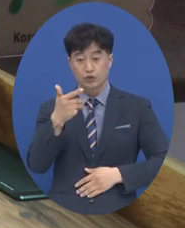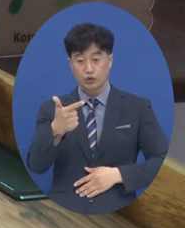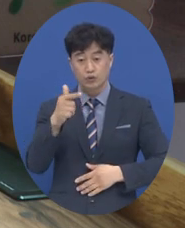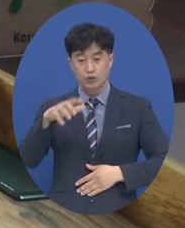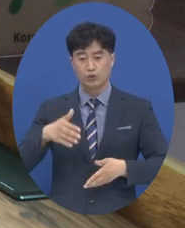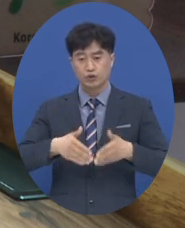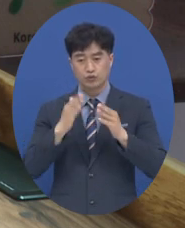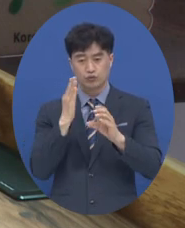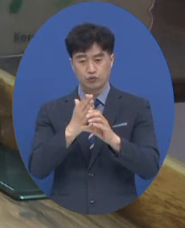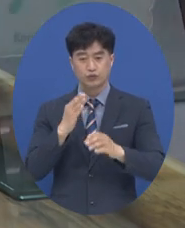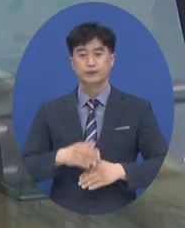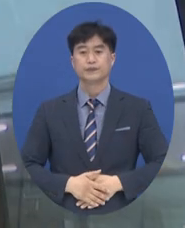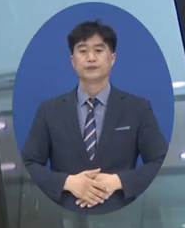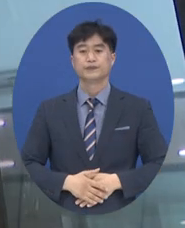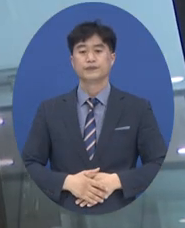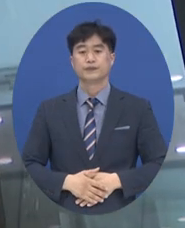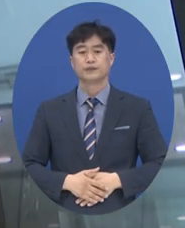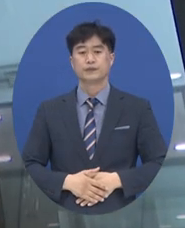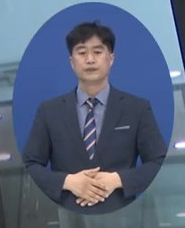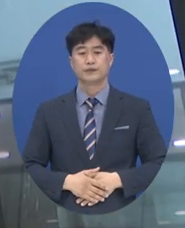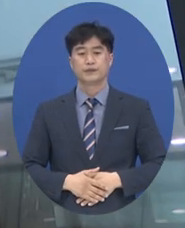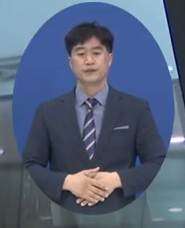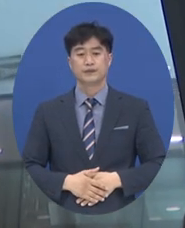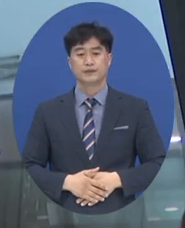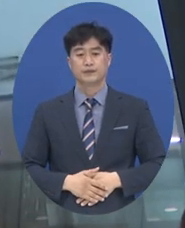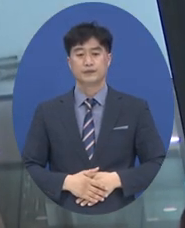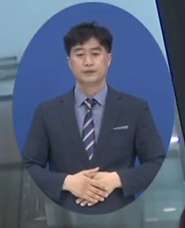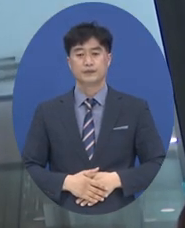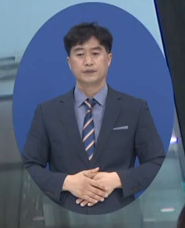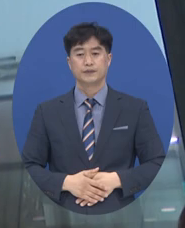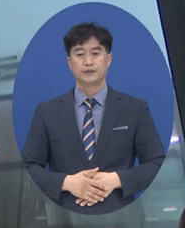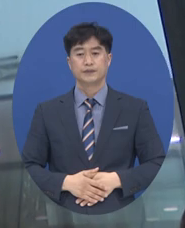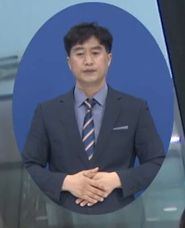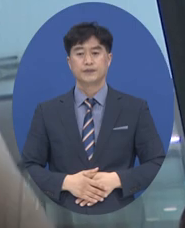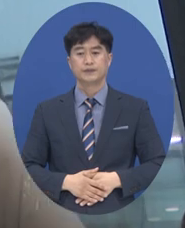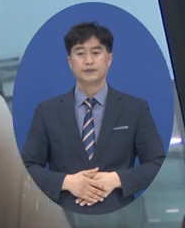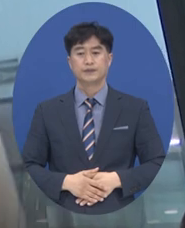있습니다 경기 출 tv 최창수 입니다